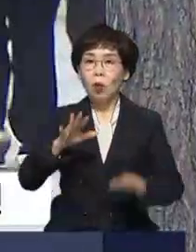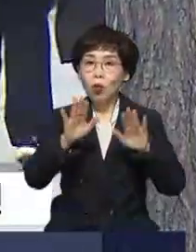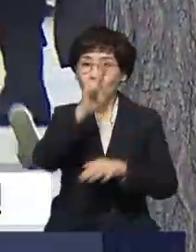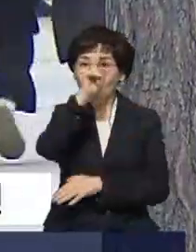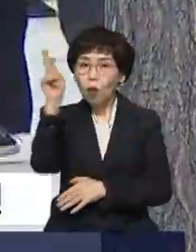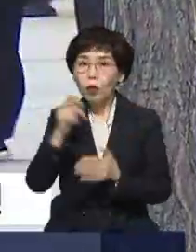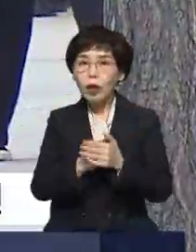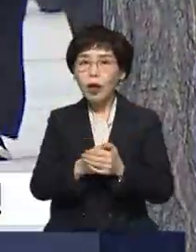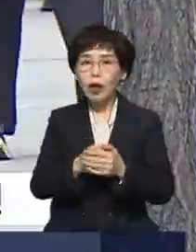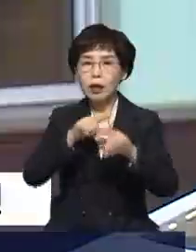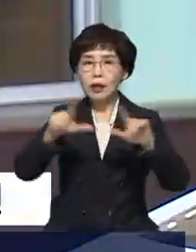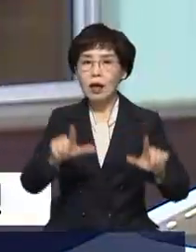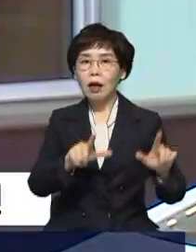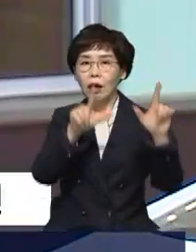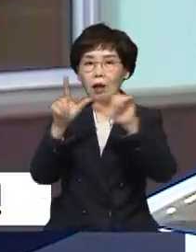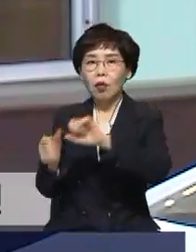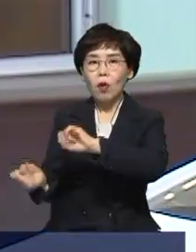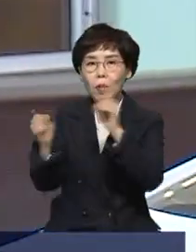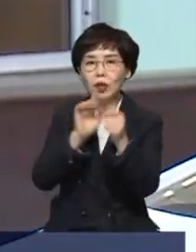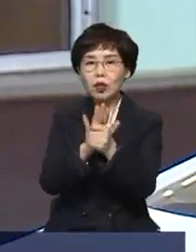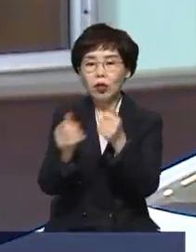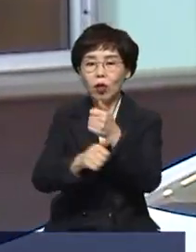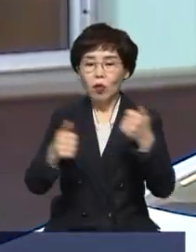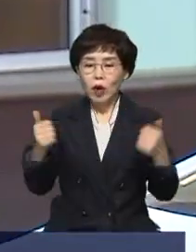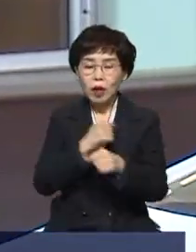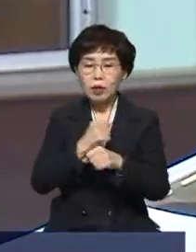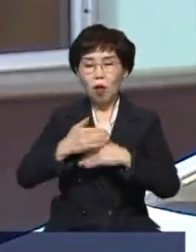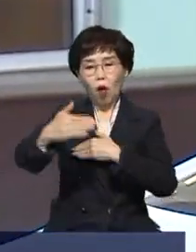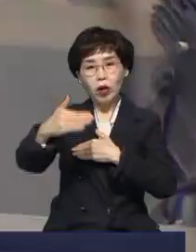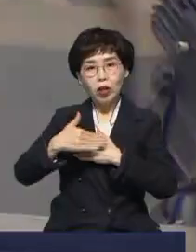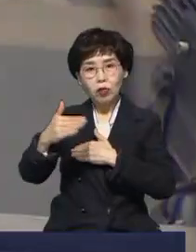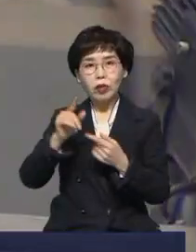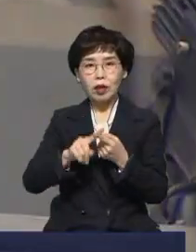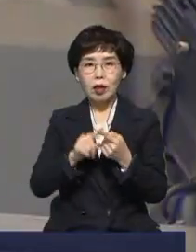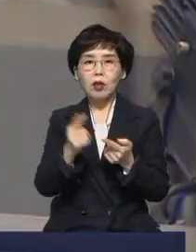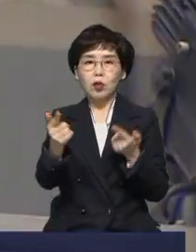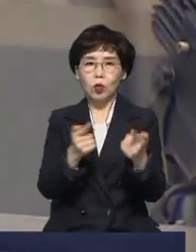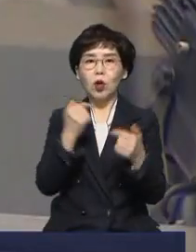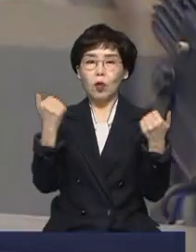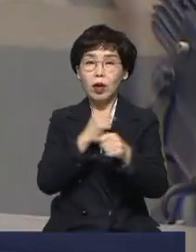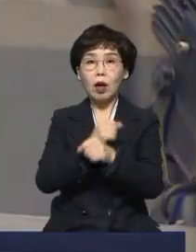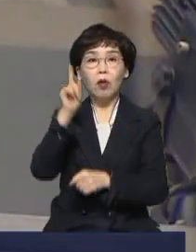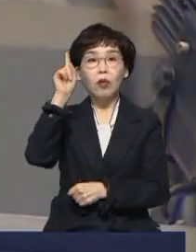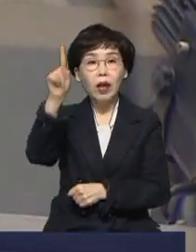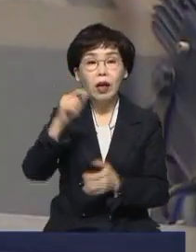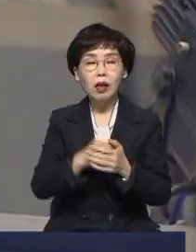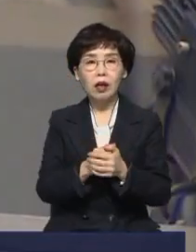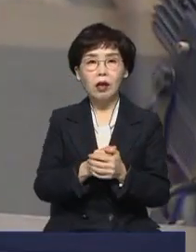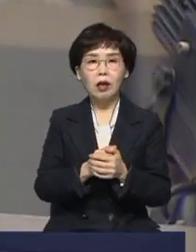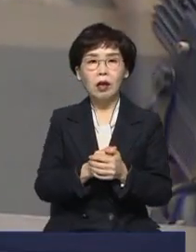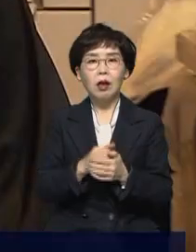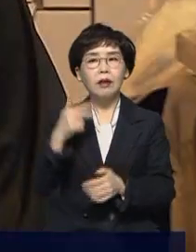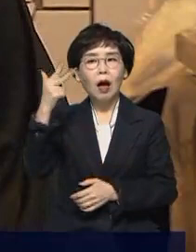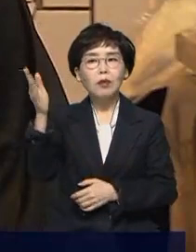오후 일상회복지원위원회를 열어 거리두기 완화 방안을 조율하고 내일 다음 주부터